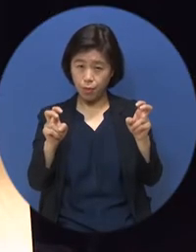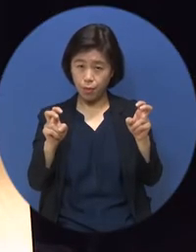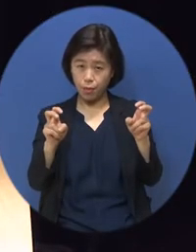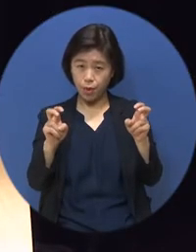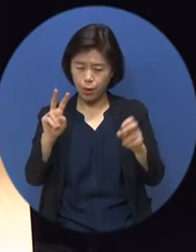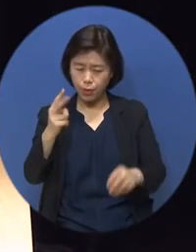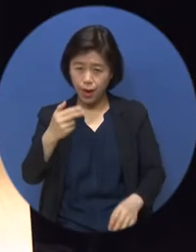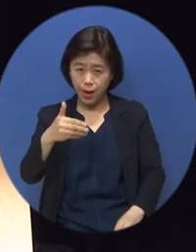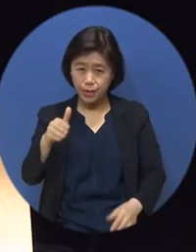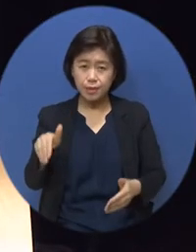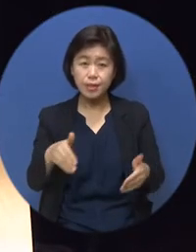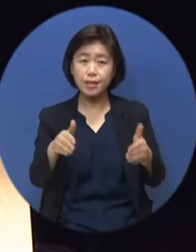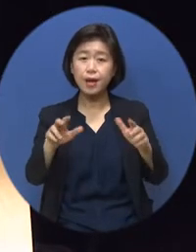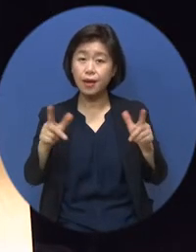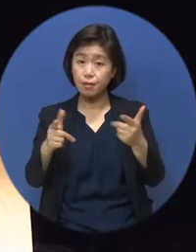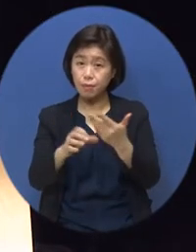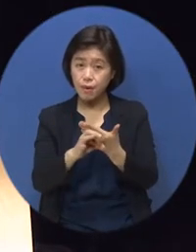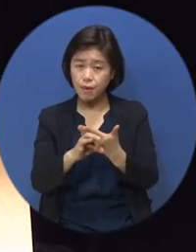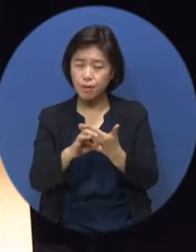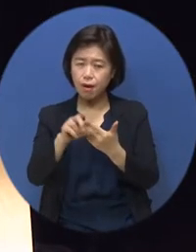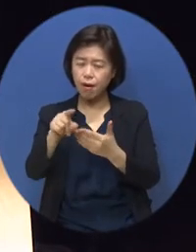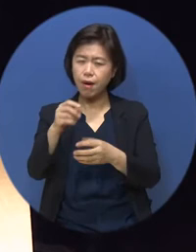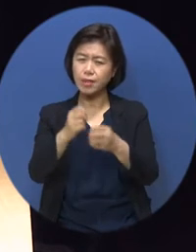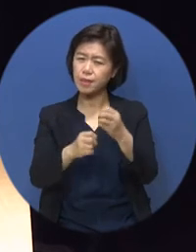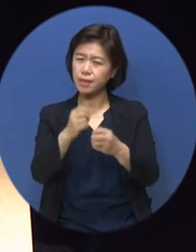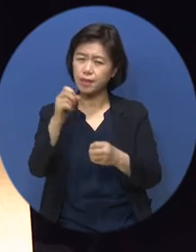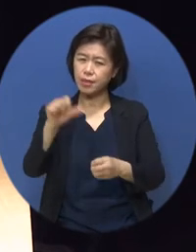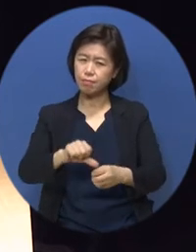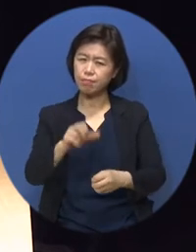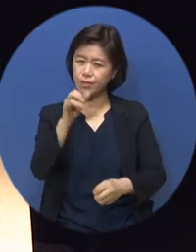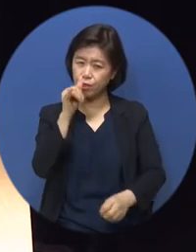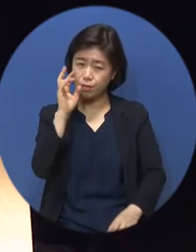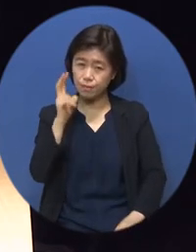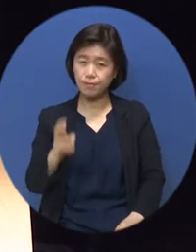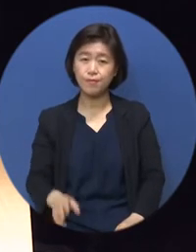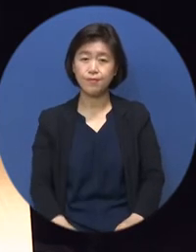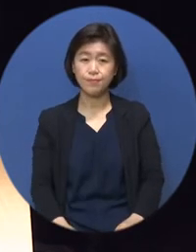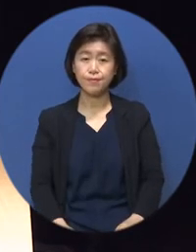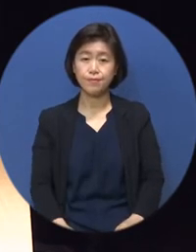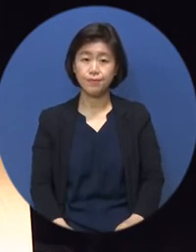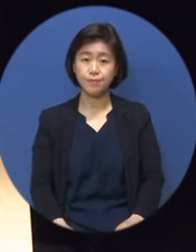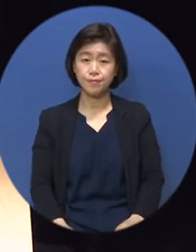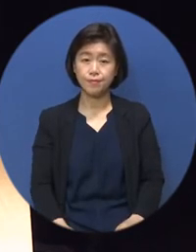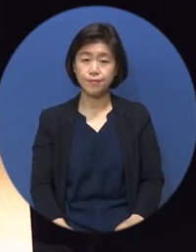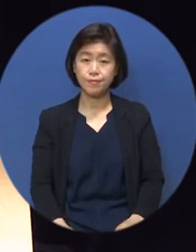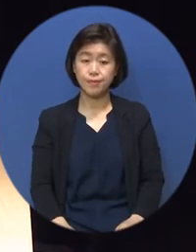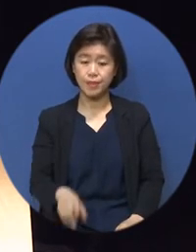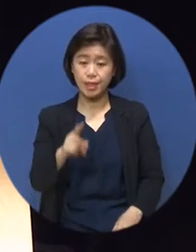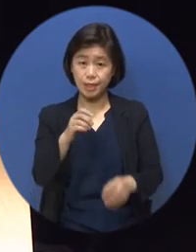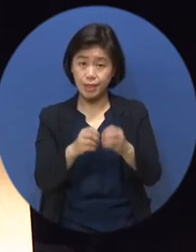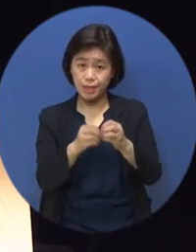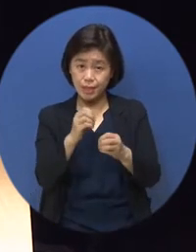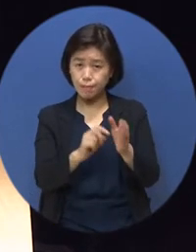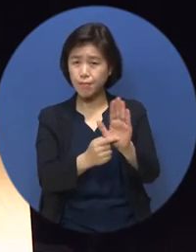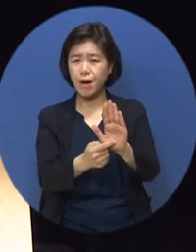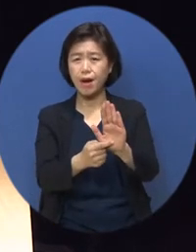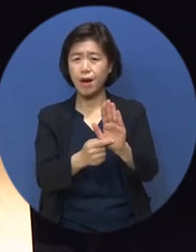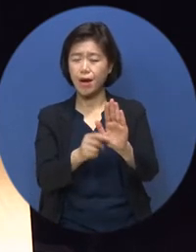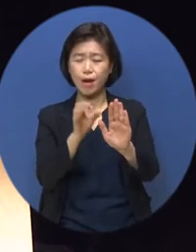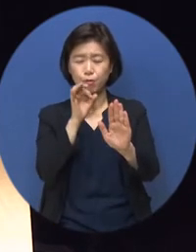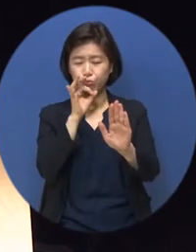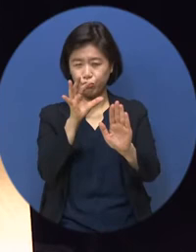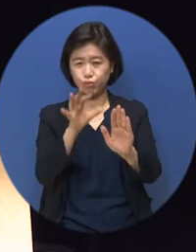이 시는 실패했을 겁니다. 아니, 작품이 태어나지도